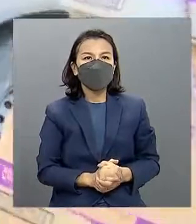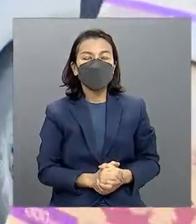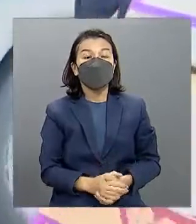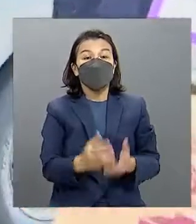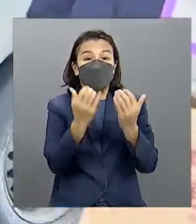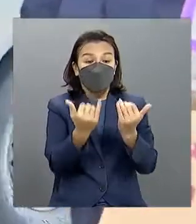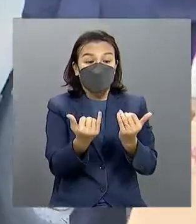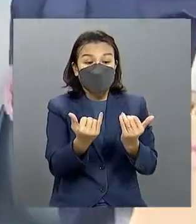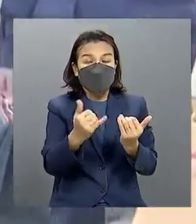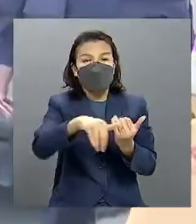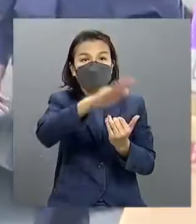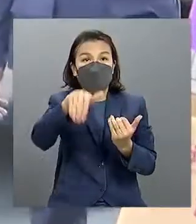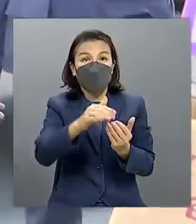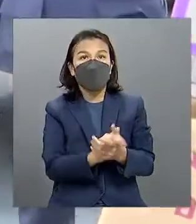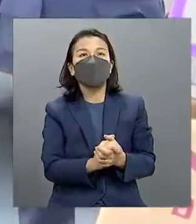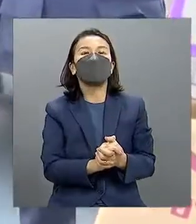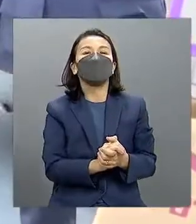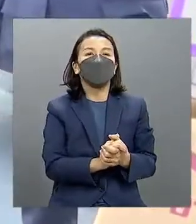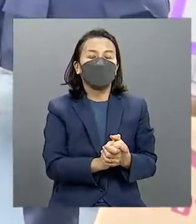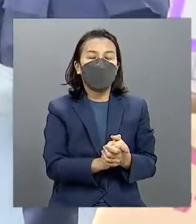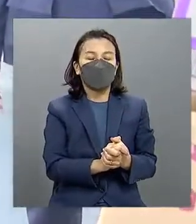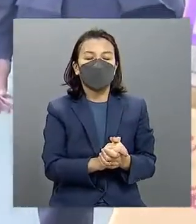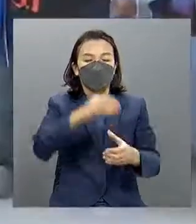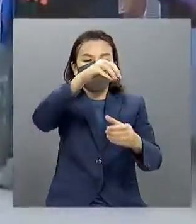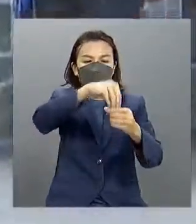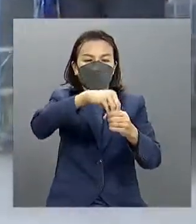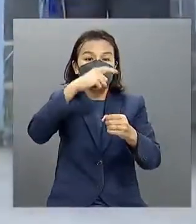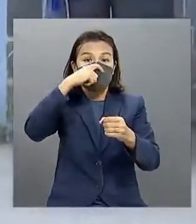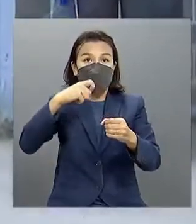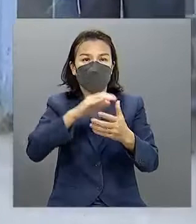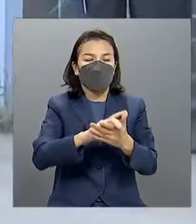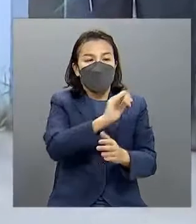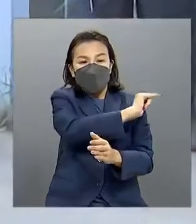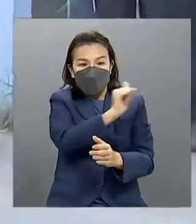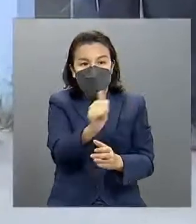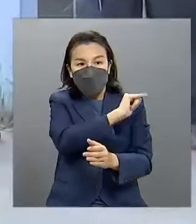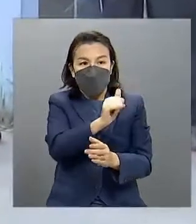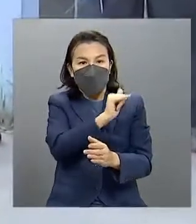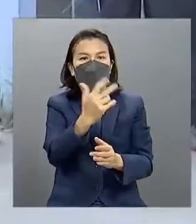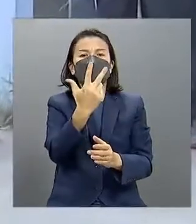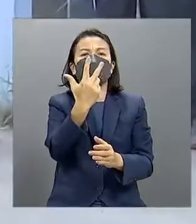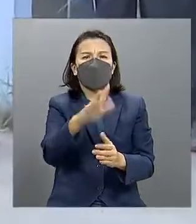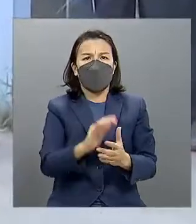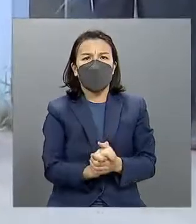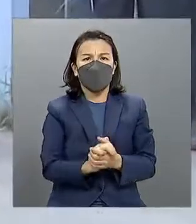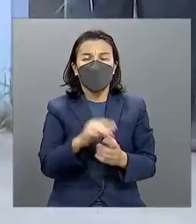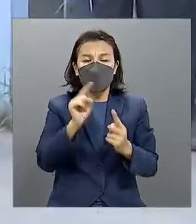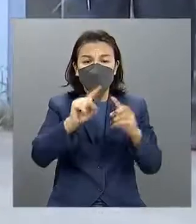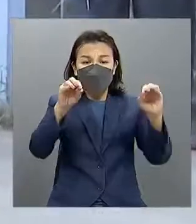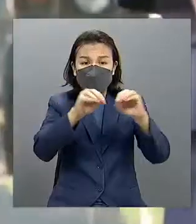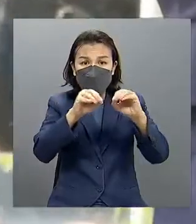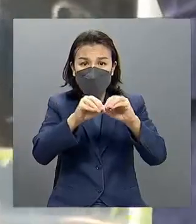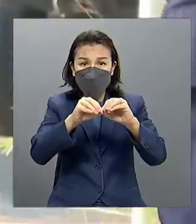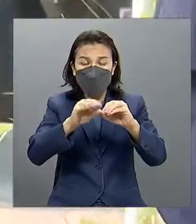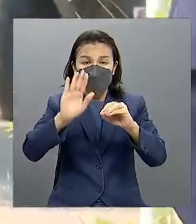จากการสู้รบได้เดินทางข้ามมายังฝั่งไทยจำนวน 3ครั้งในพื้นที่ปลอดภัยชั่วคราวโรงเรียนบ้านแม่ตาวกลางตำบลหน้าตามเพิ่ม